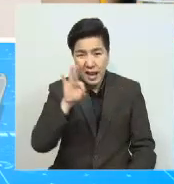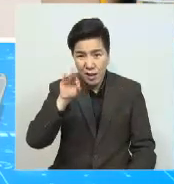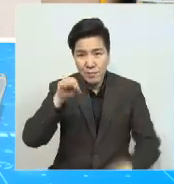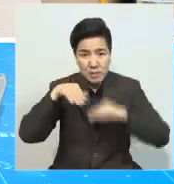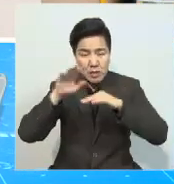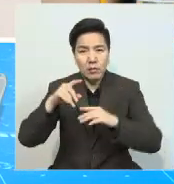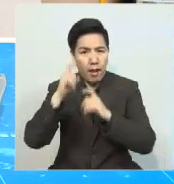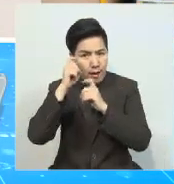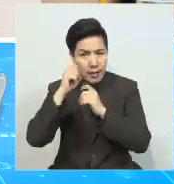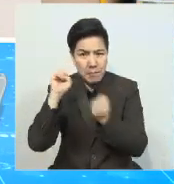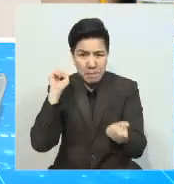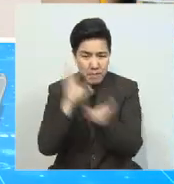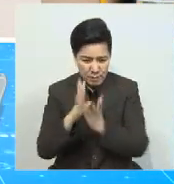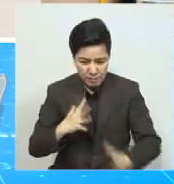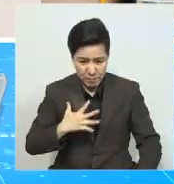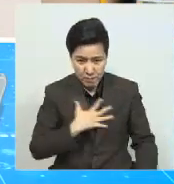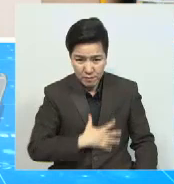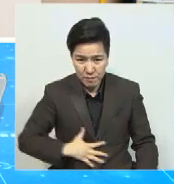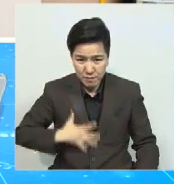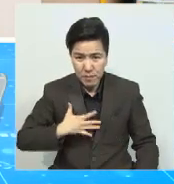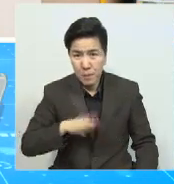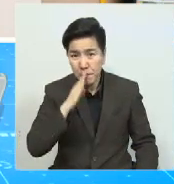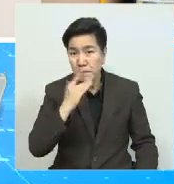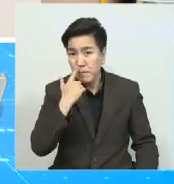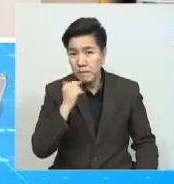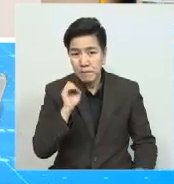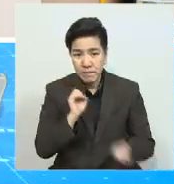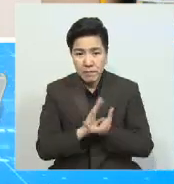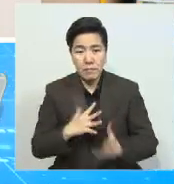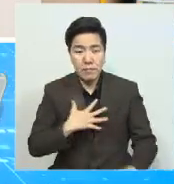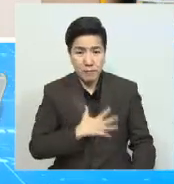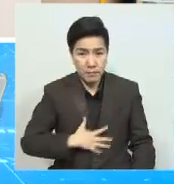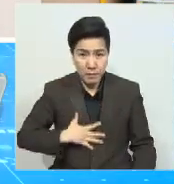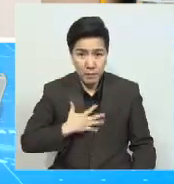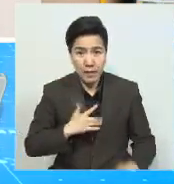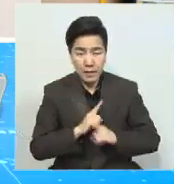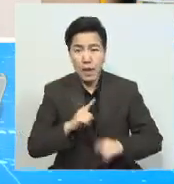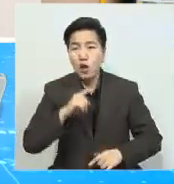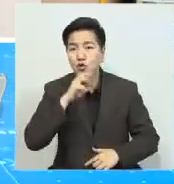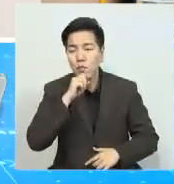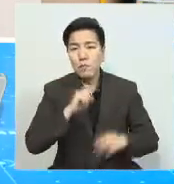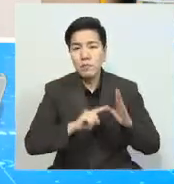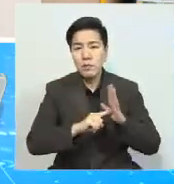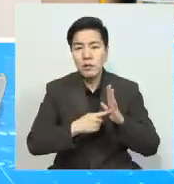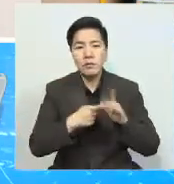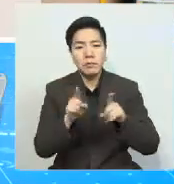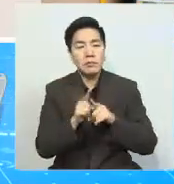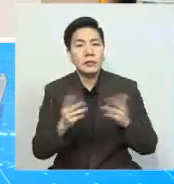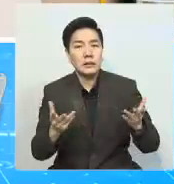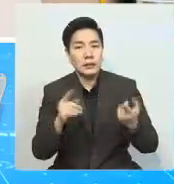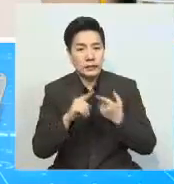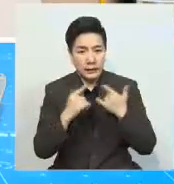ตรอันเนี้ยอันตรายเริ่มมีผลกระทบถ้าสีแดงมีผลกระทบต่อสุขภาพแต่ถ้าสีส้มเนี่ยมันจะเริ่มละเ